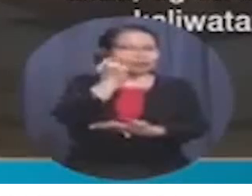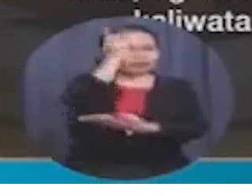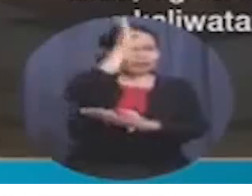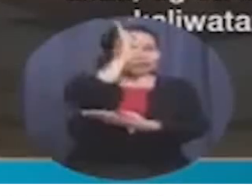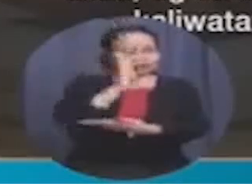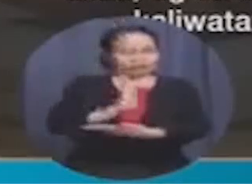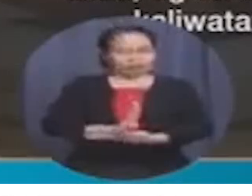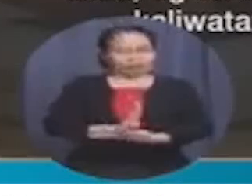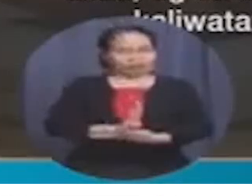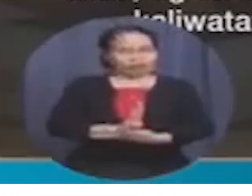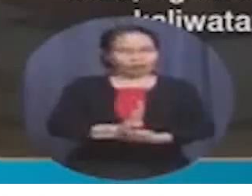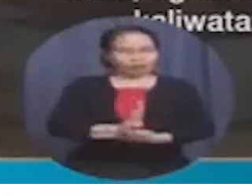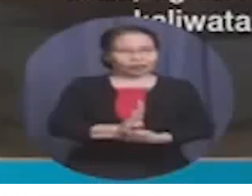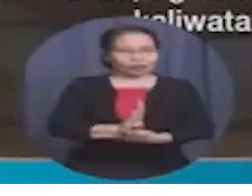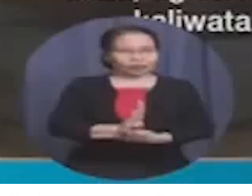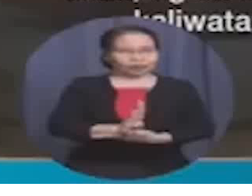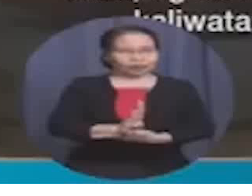nga abughuan.